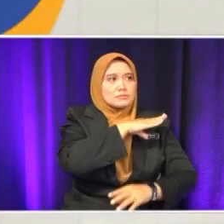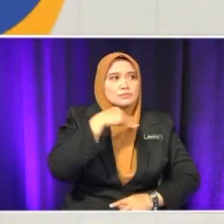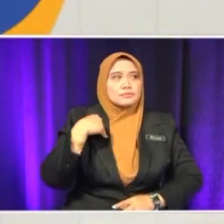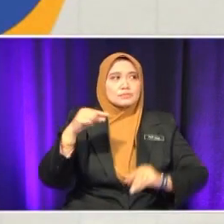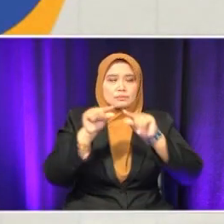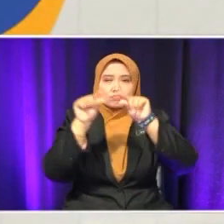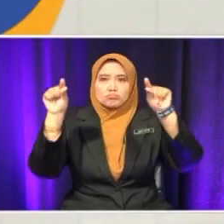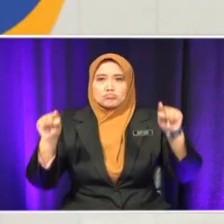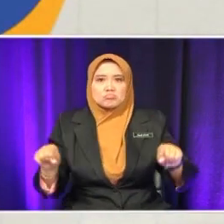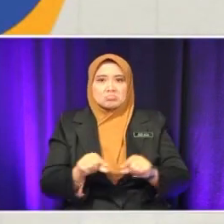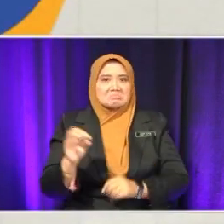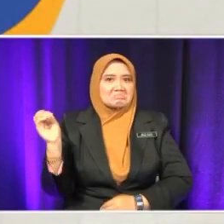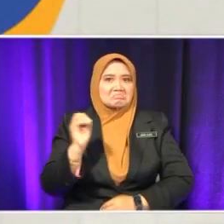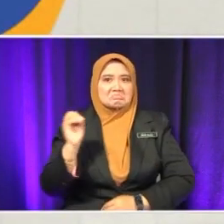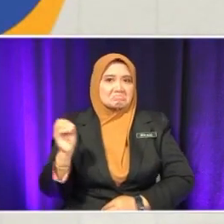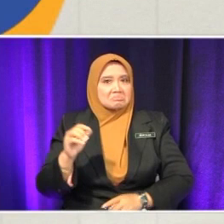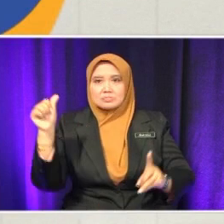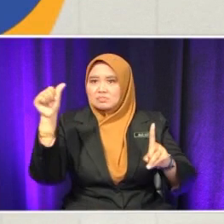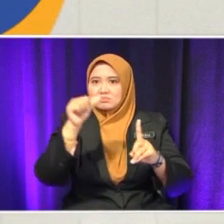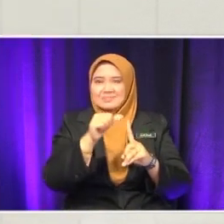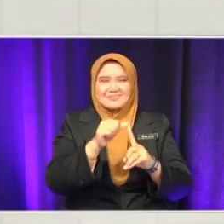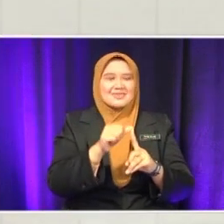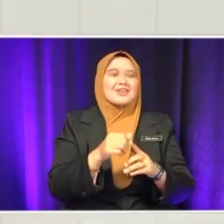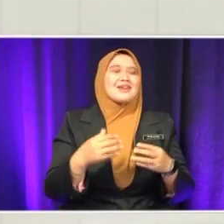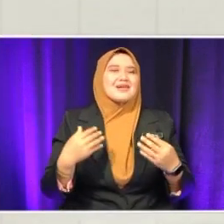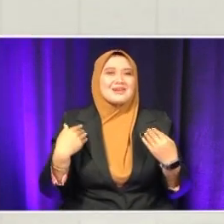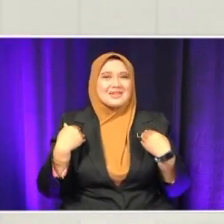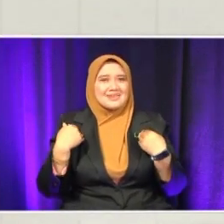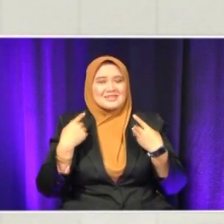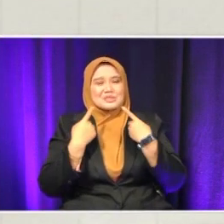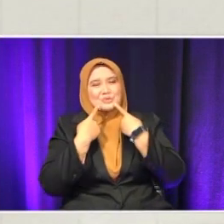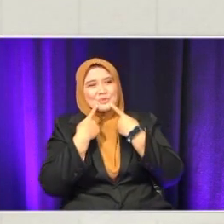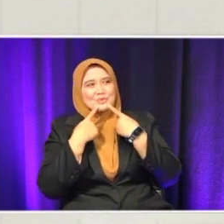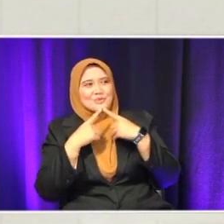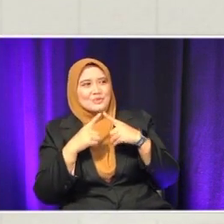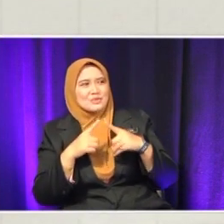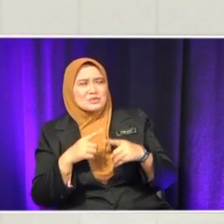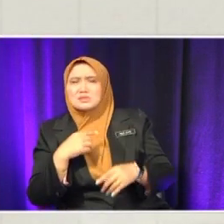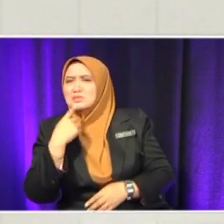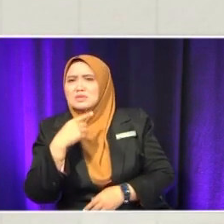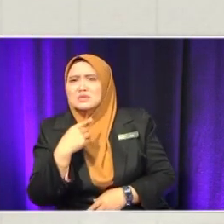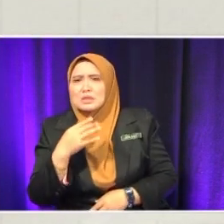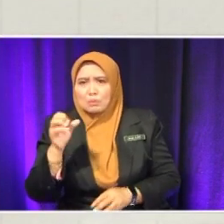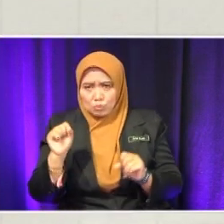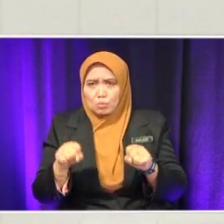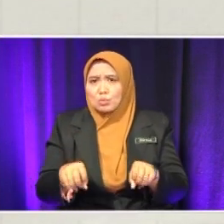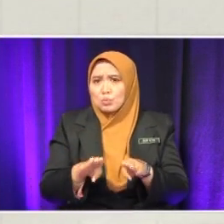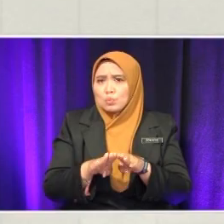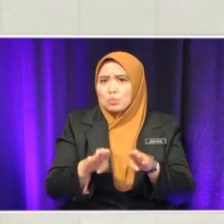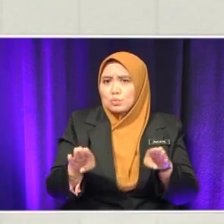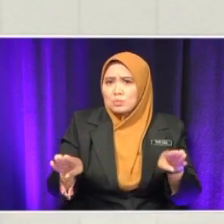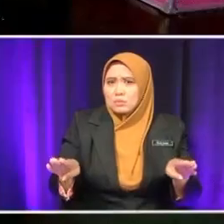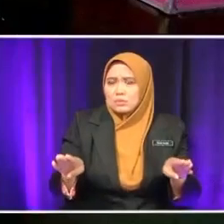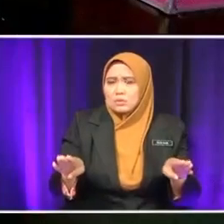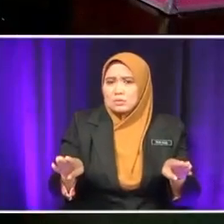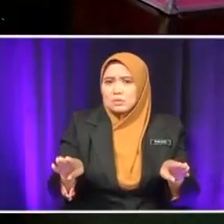Baik. Cikgu dah terkeluarkan jawapan pula ya. Cikgu dah terkeluarkan jawapan. Okey, cikgu naik balik. Siapa yang boleh bandingkan antara graf